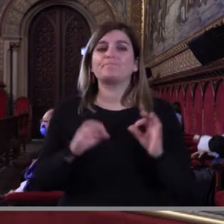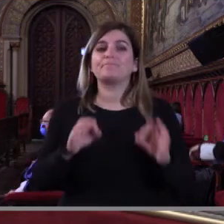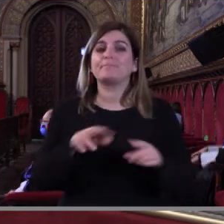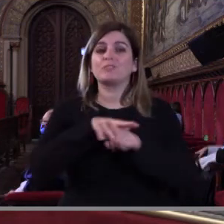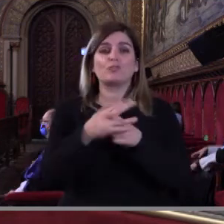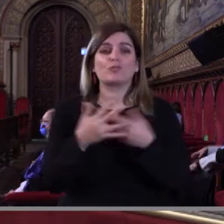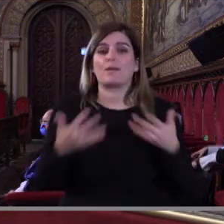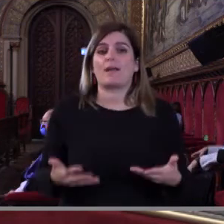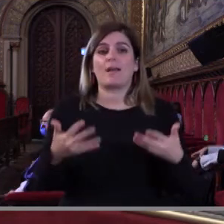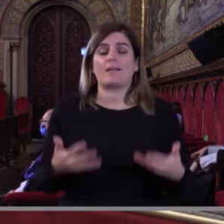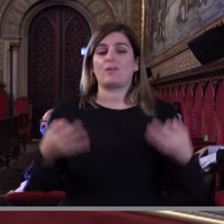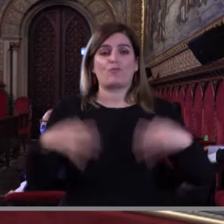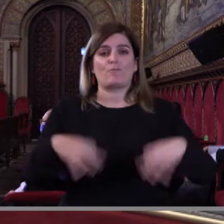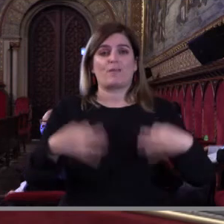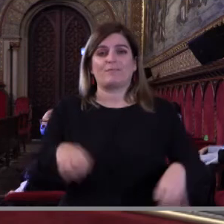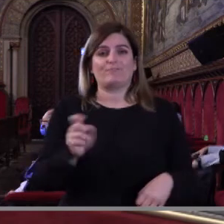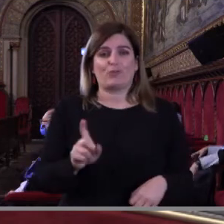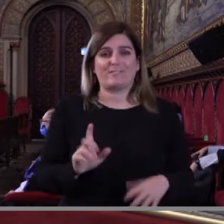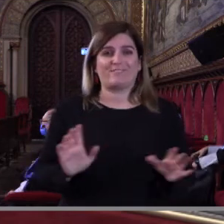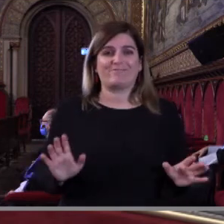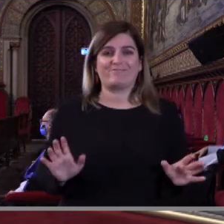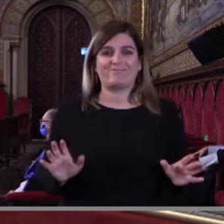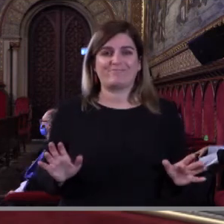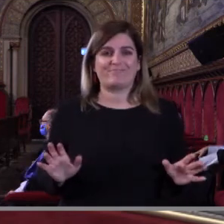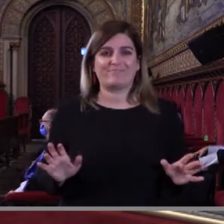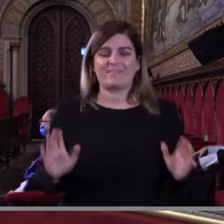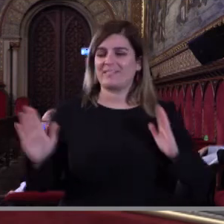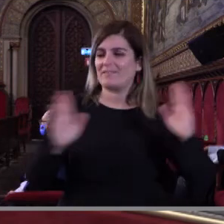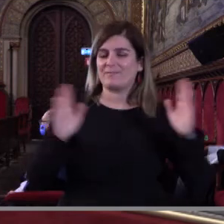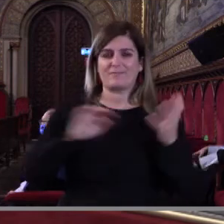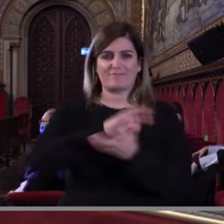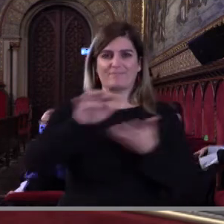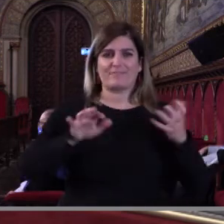no és normal, vivim uns temps extraordinaris,